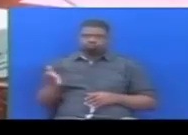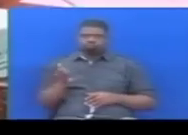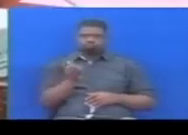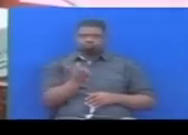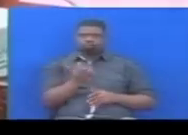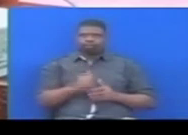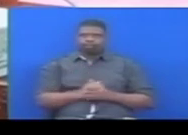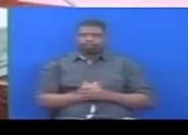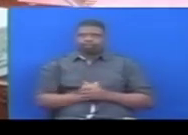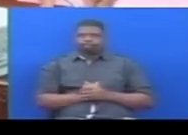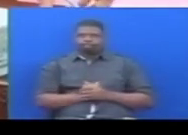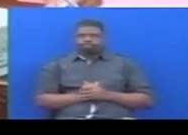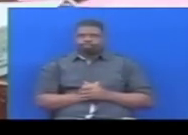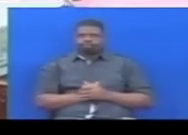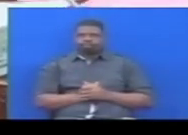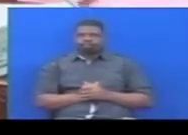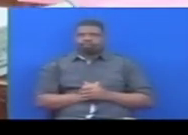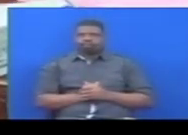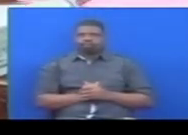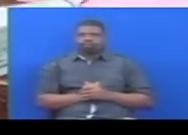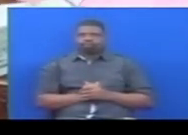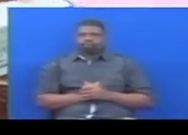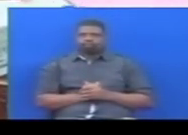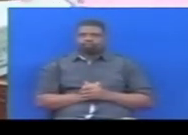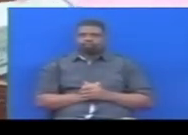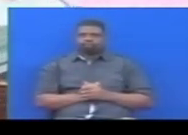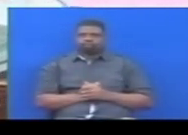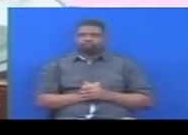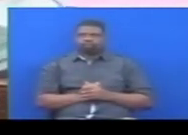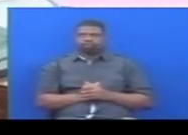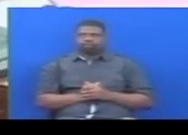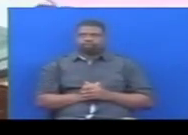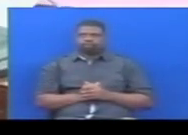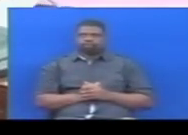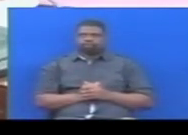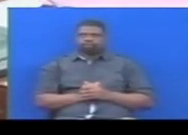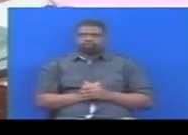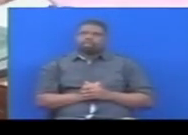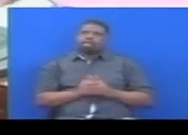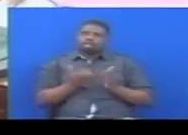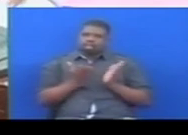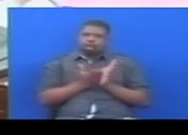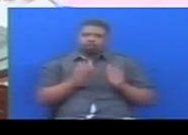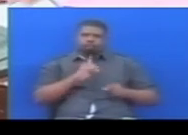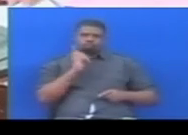linaenda kutolewa majibu na naibu waziri Ikupa Alex.